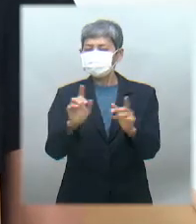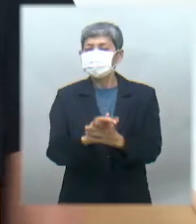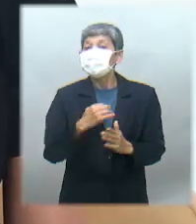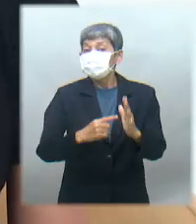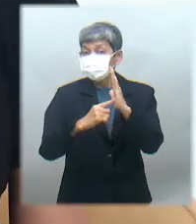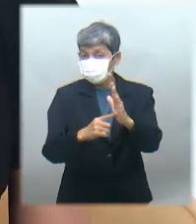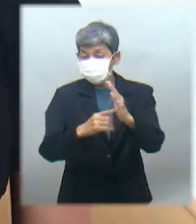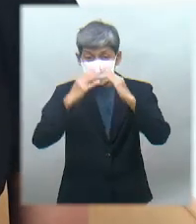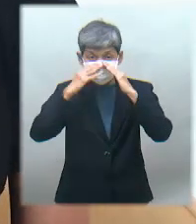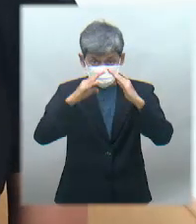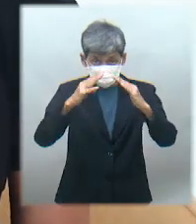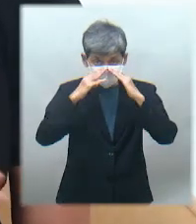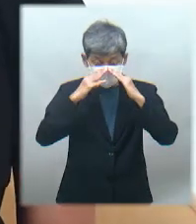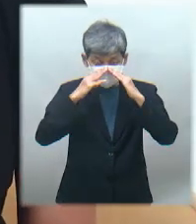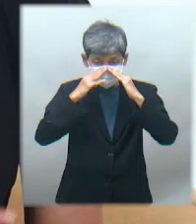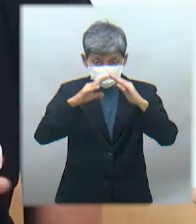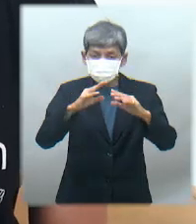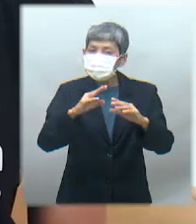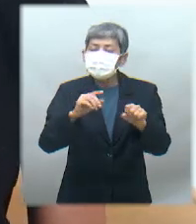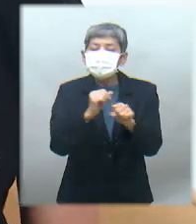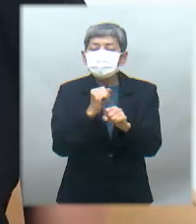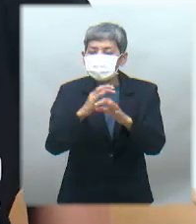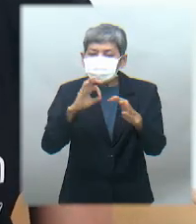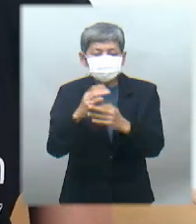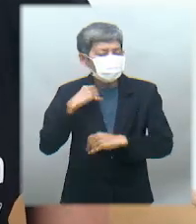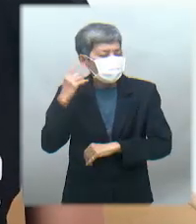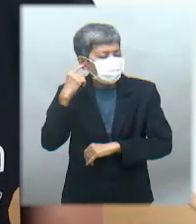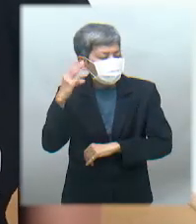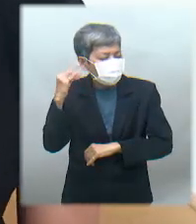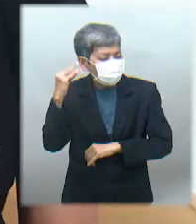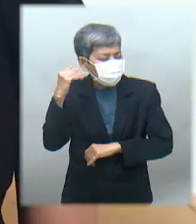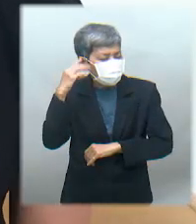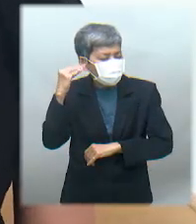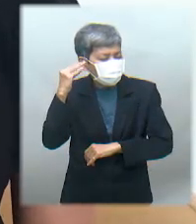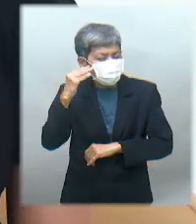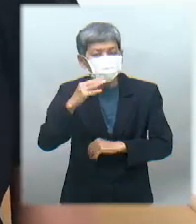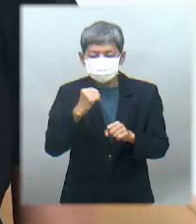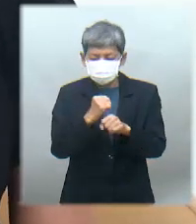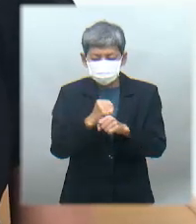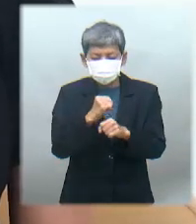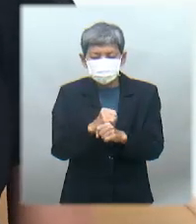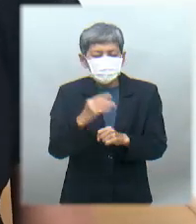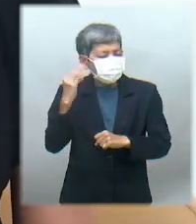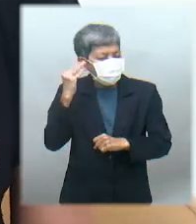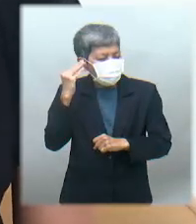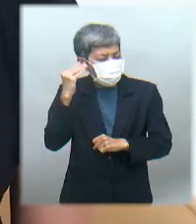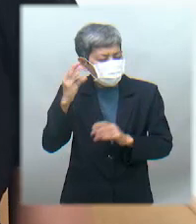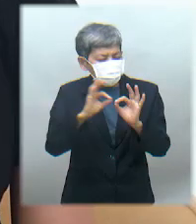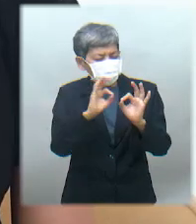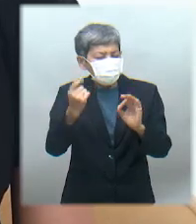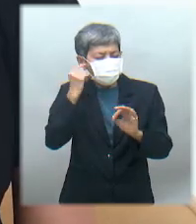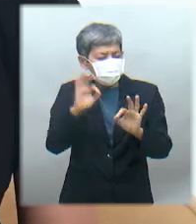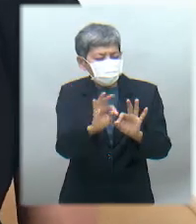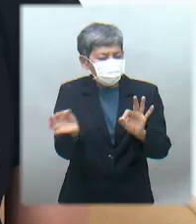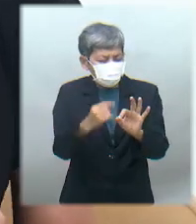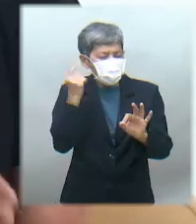ทำงานกเกี่วคัเสียงรีบใที่เต็นทภ bu